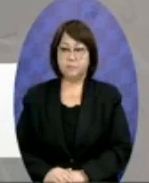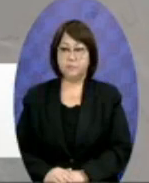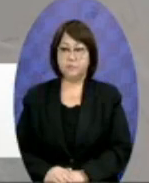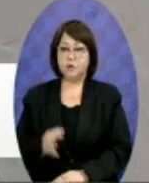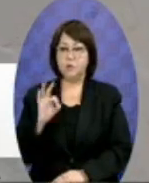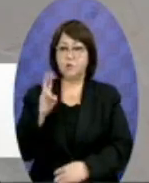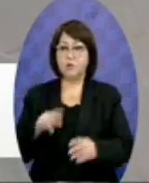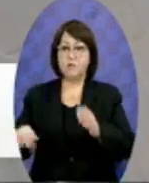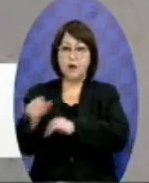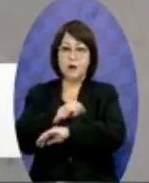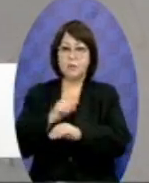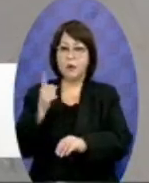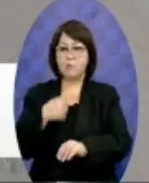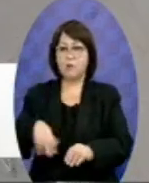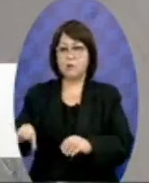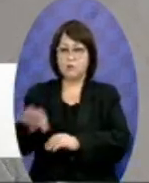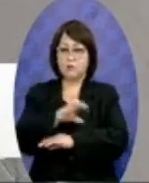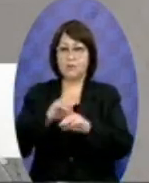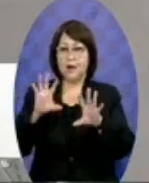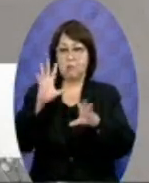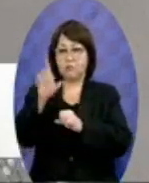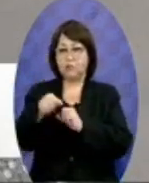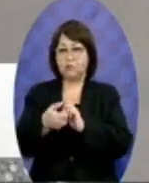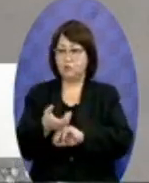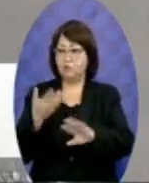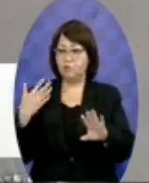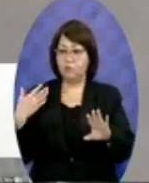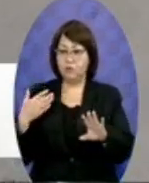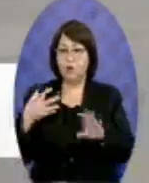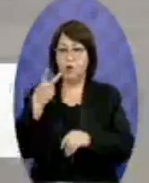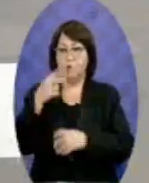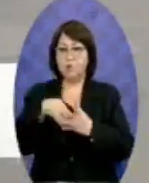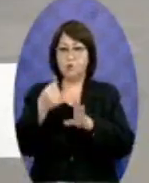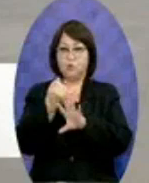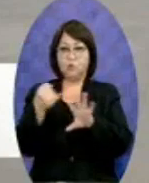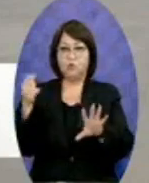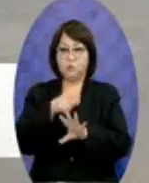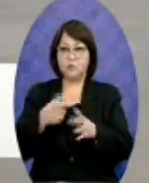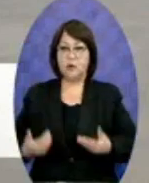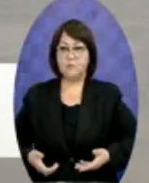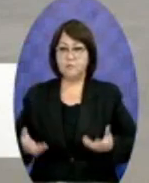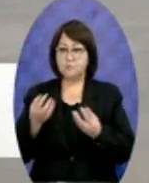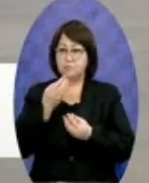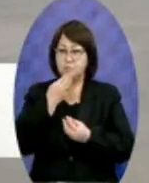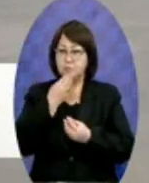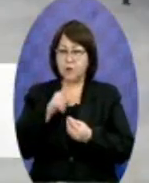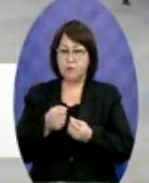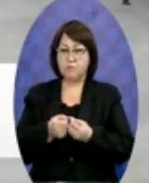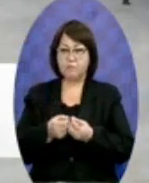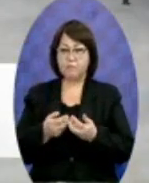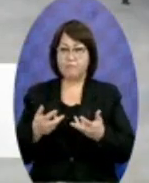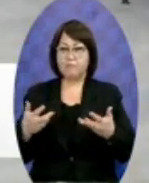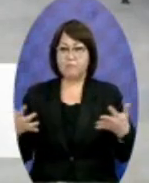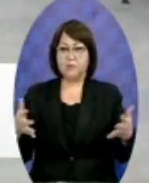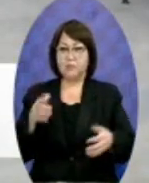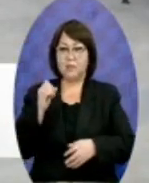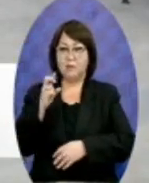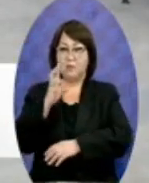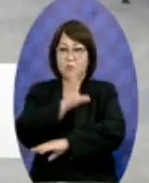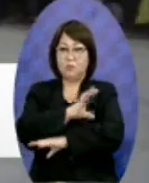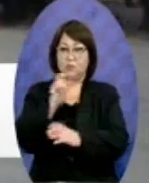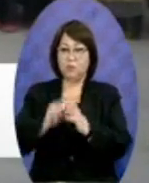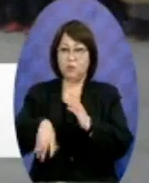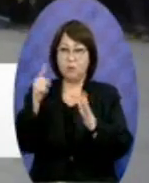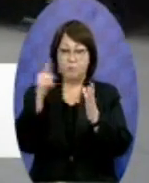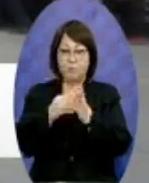Өмнөгов аймгийн Хам богд сум энд 10 жилийн өмнө ердөө 2600 орчим хүн амьдардаг байсан. Харин одоо зөвхөн дунд сургуульд нь л гэхэд